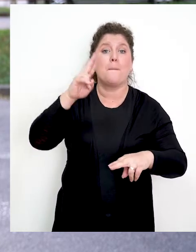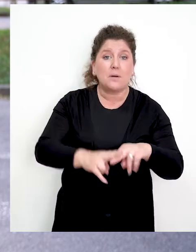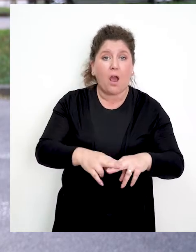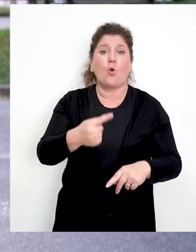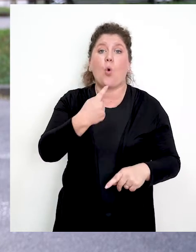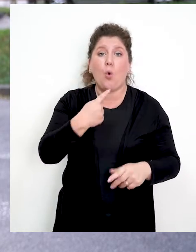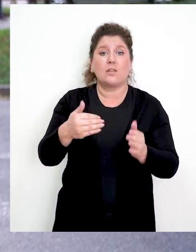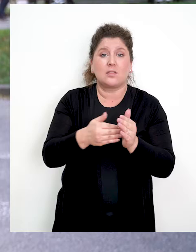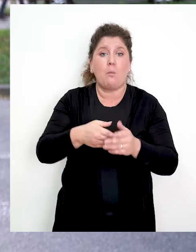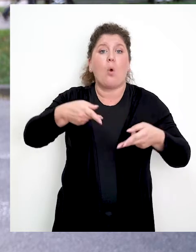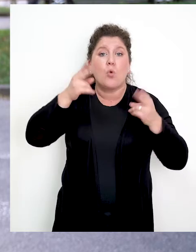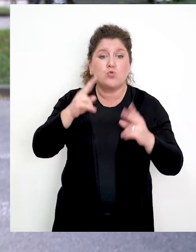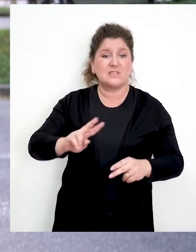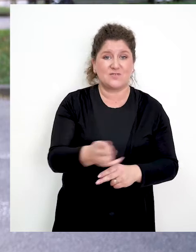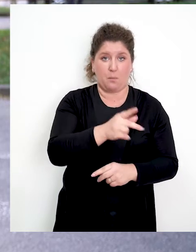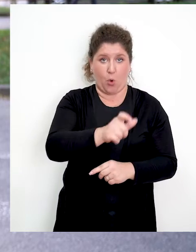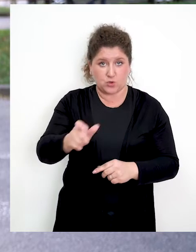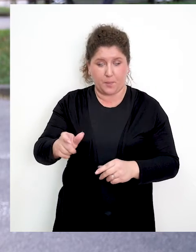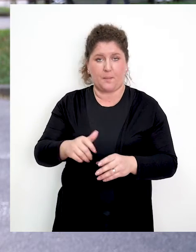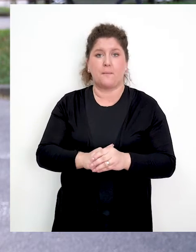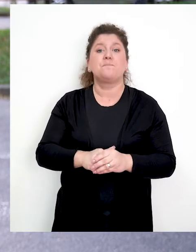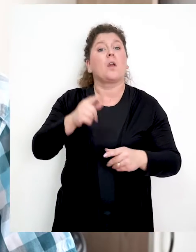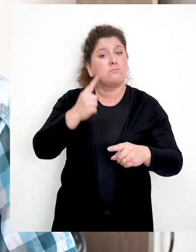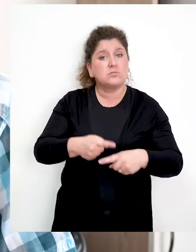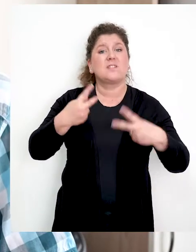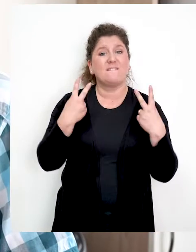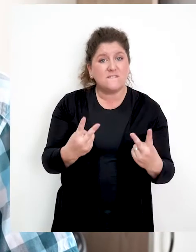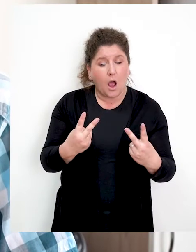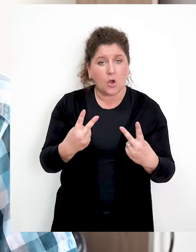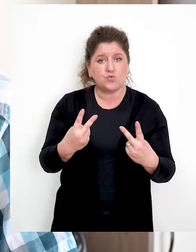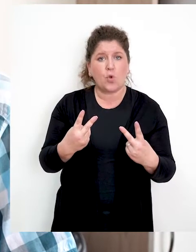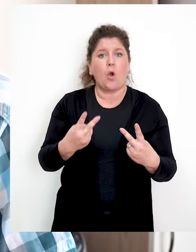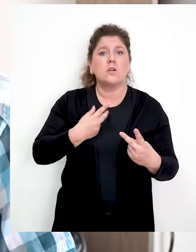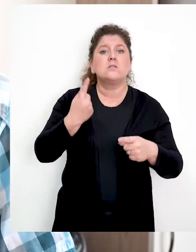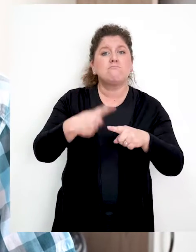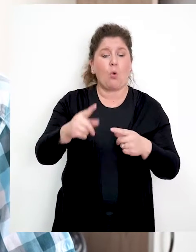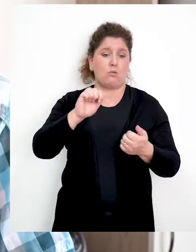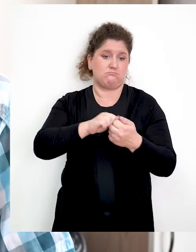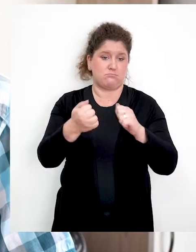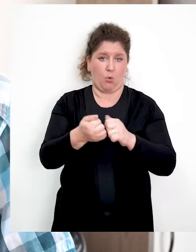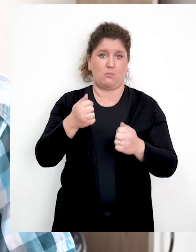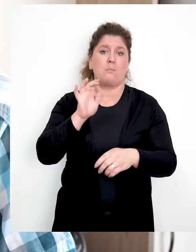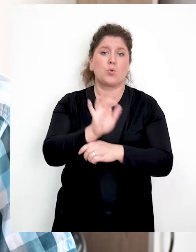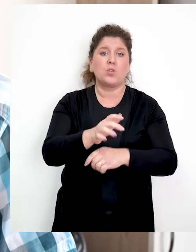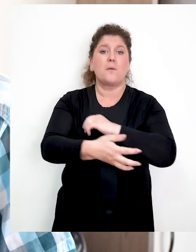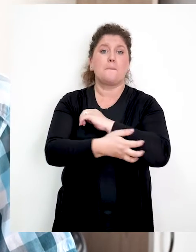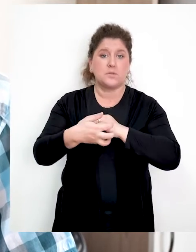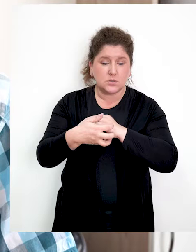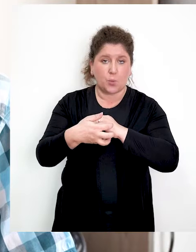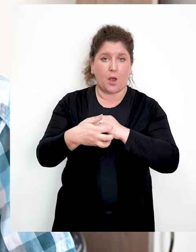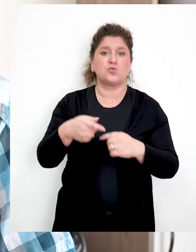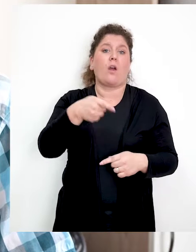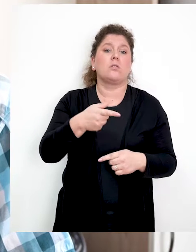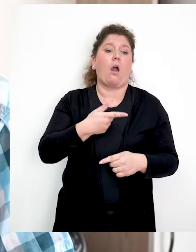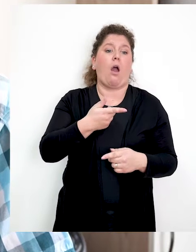se određenim skupinama priušti socijalno stanovanje. Inače, stanovanje slijepih koji nemaju